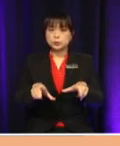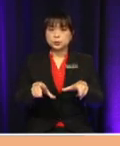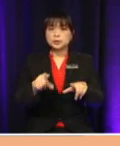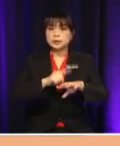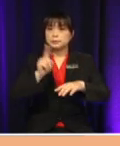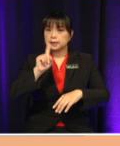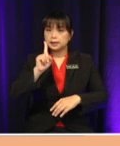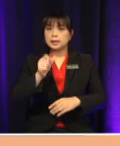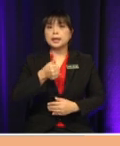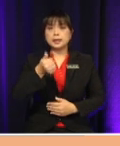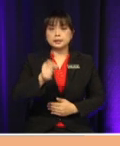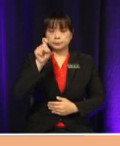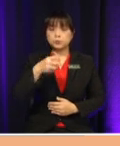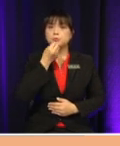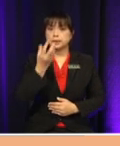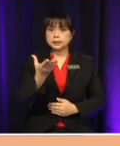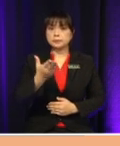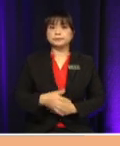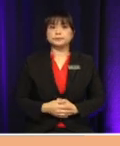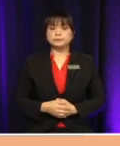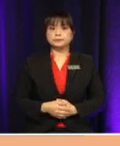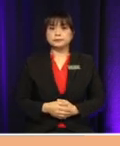berlaku di mana anda perlu tahu ya